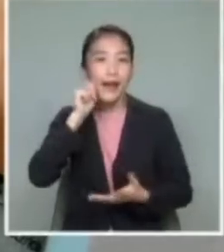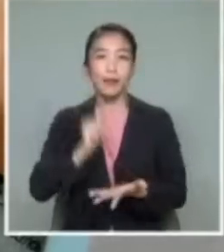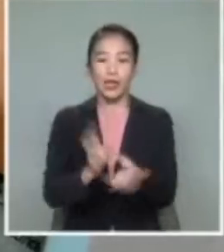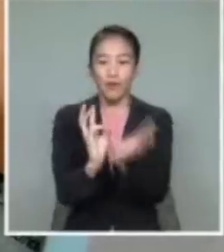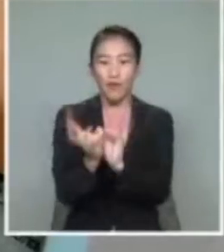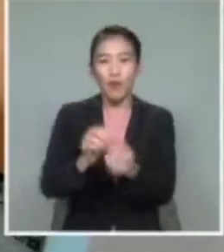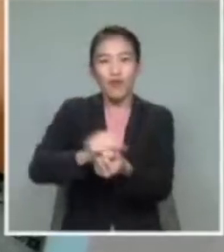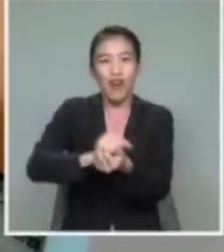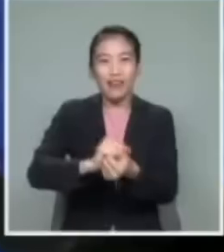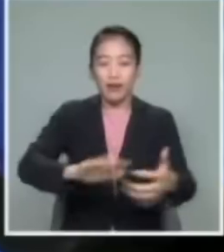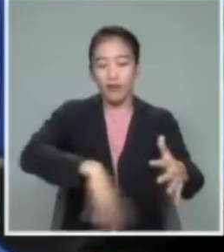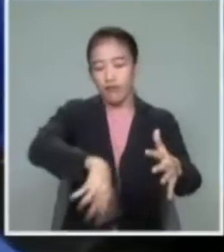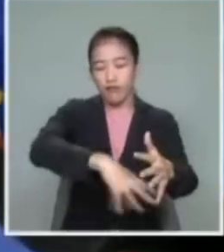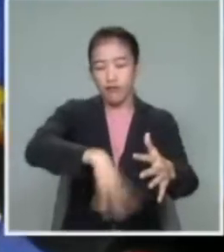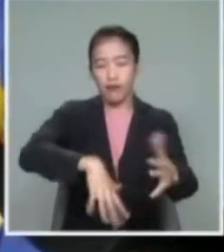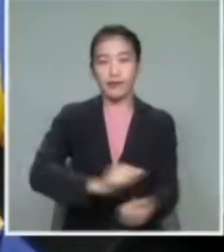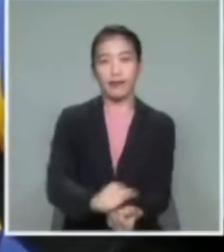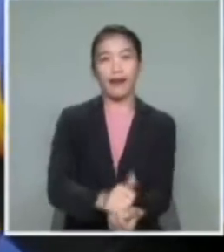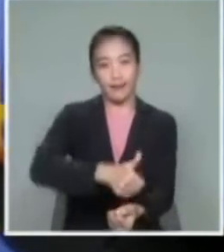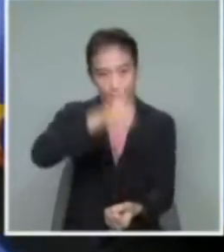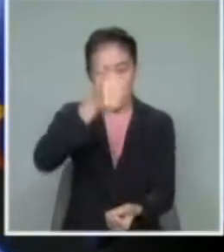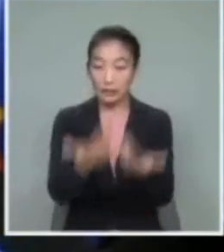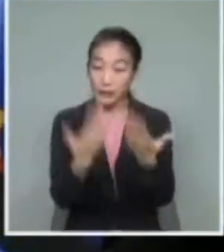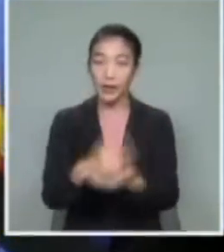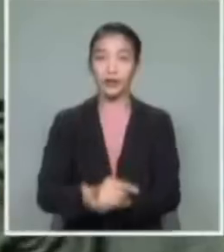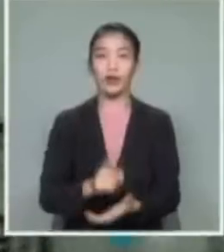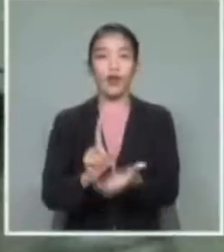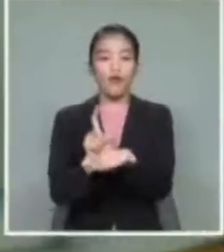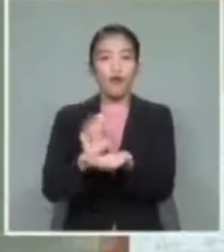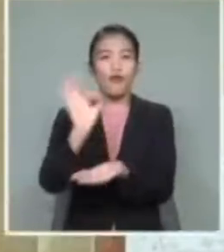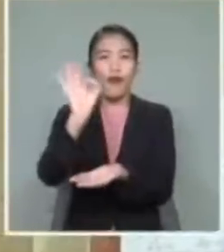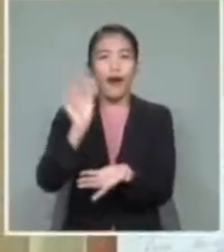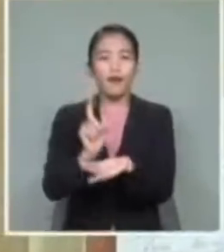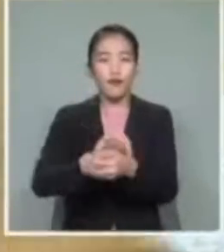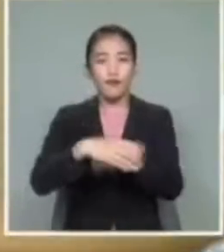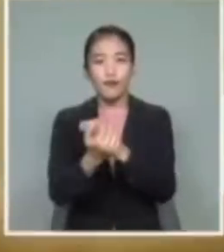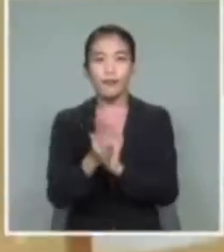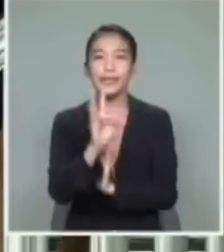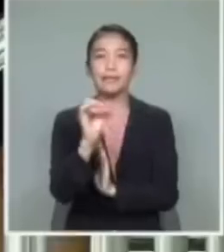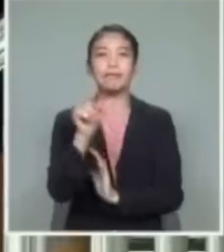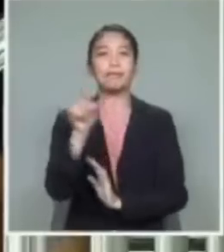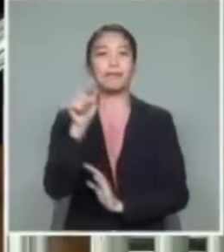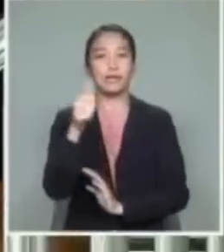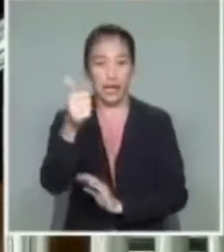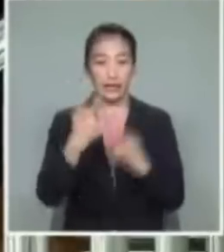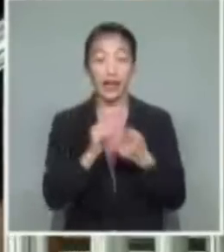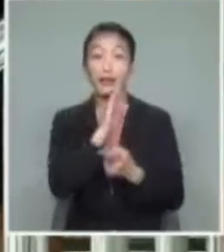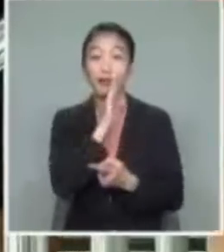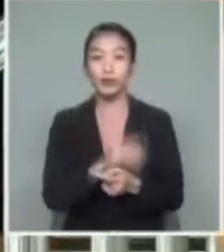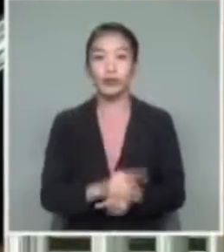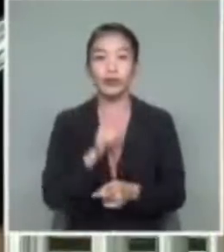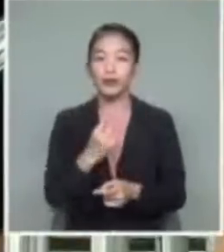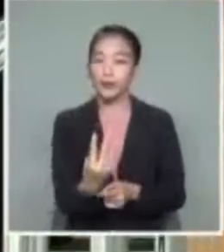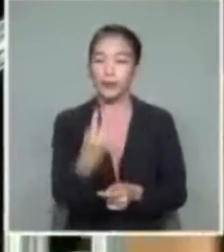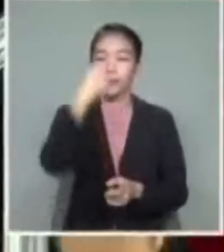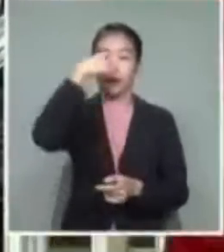าดโดยใช้แอลกอฮอล์ 70% ทั้งนี้เมื่อเชื้อเข้าสู่ระบบร่างกาย80%เชื้อจะส่งผลต่อระบบทางเดินหายใจส่วนบนบริ